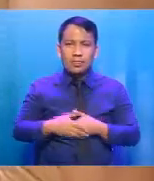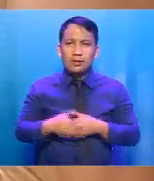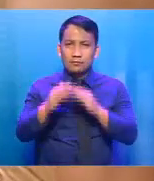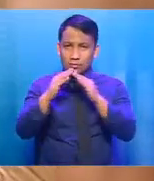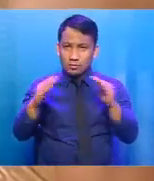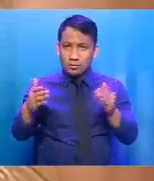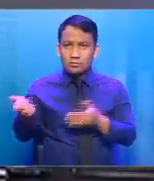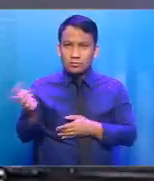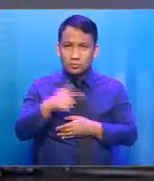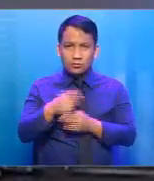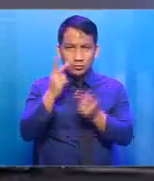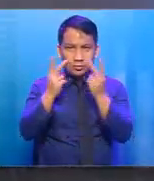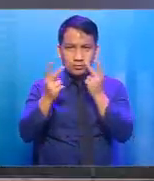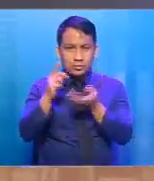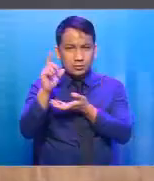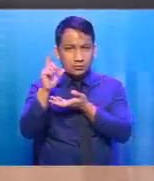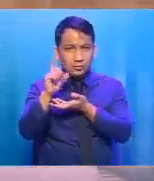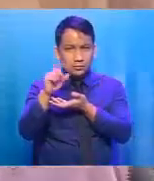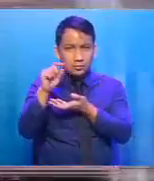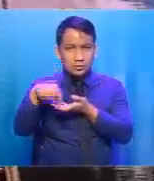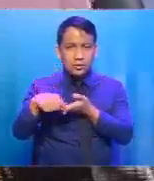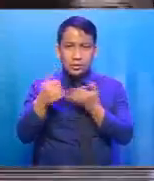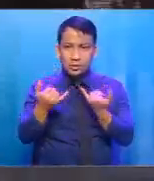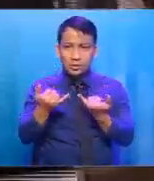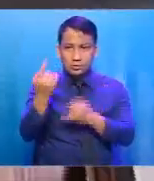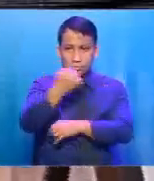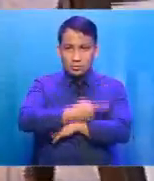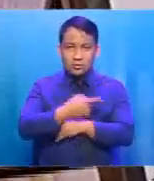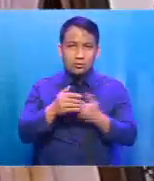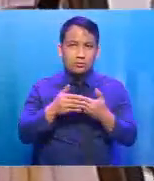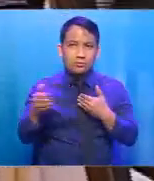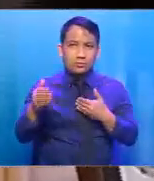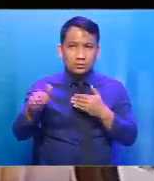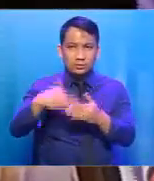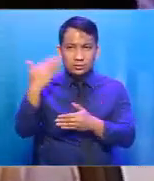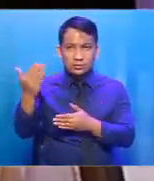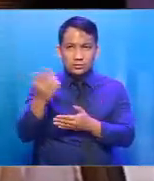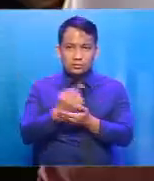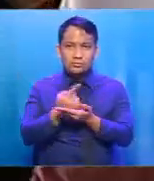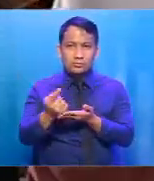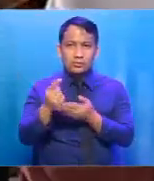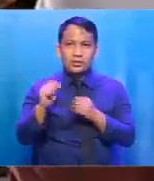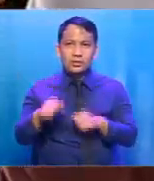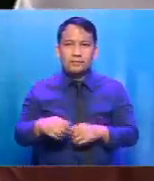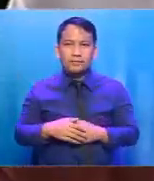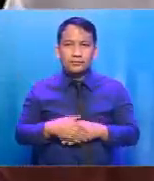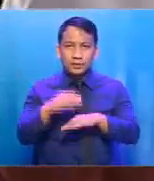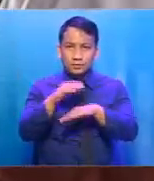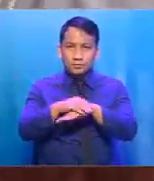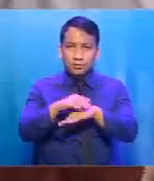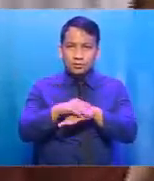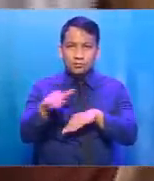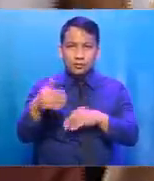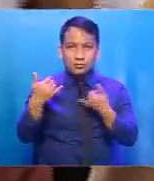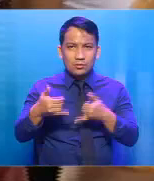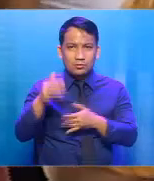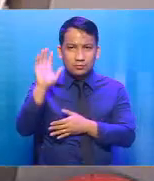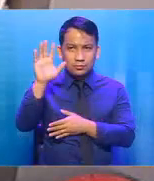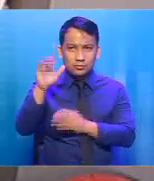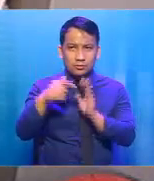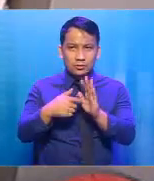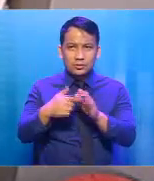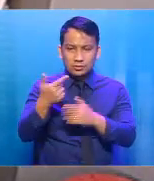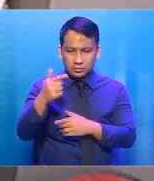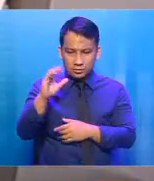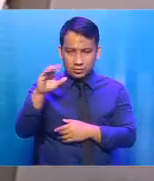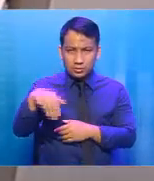mga nais bumisita at mag-picture taking simula ngayong araw hanggang sa susunod na linggo. Pero bawal munang maglaro habang nasa